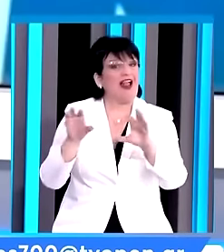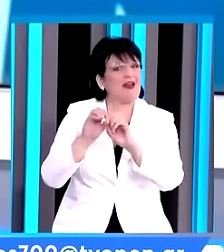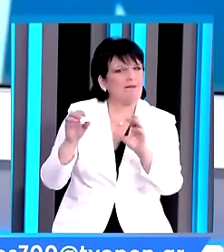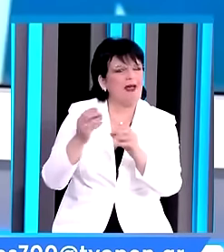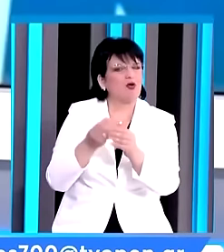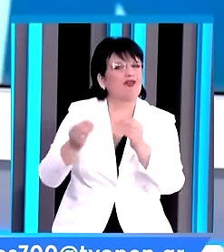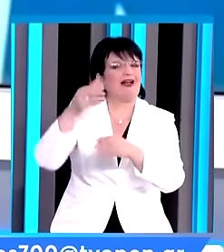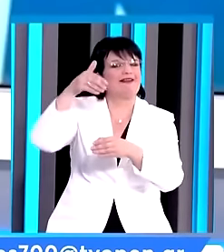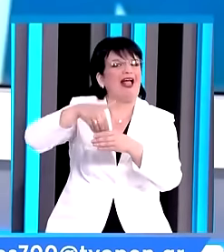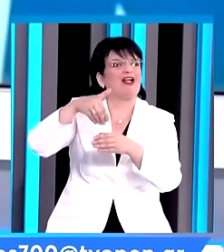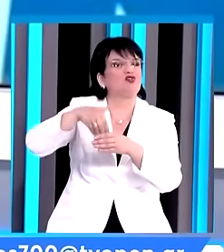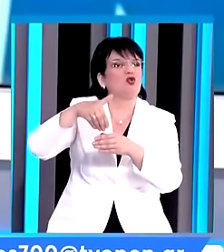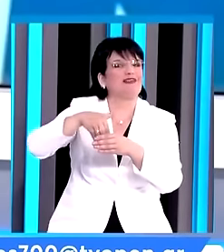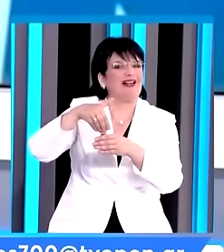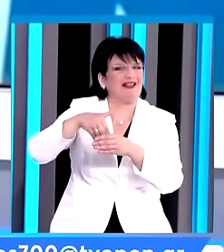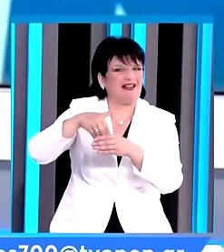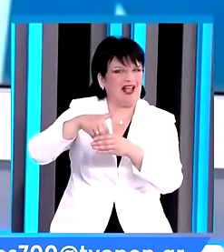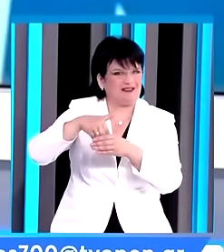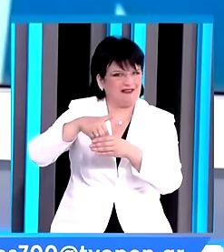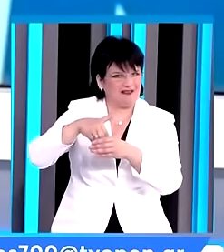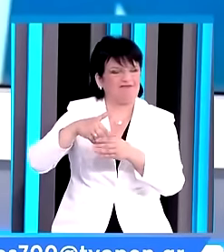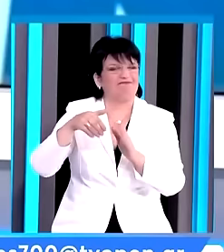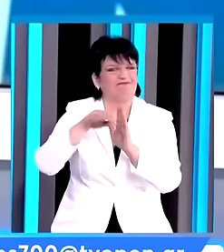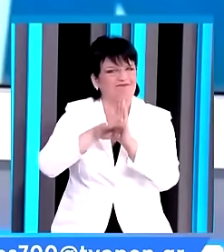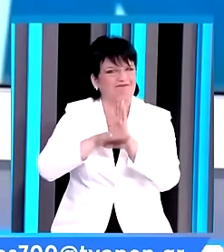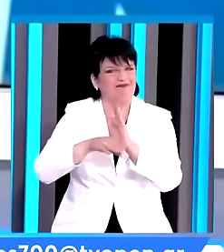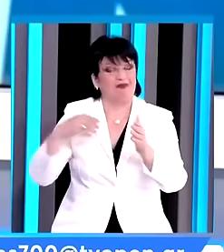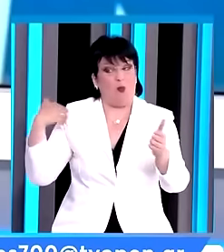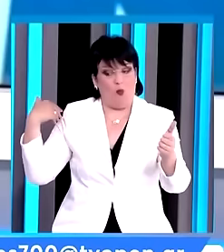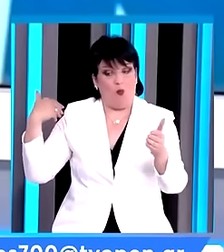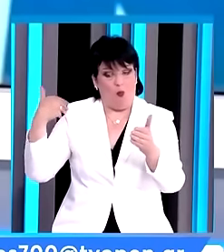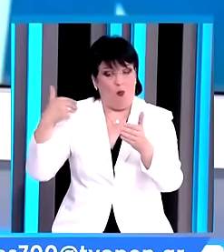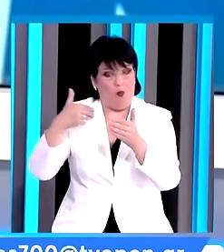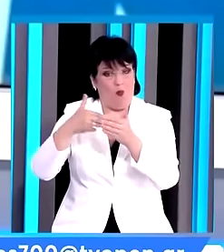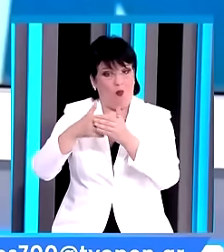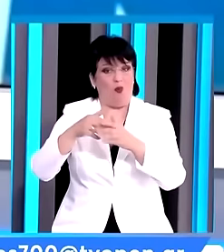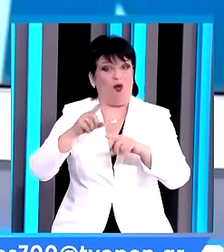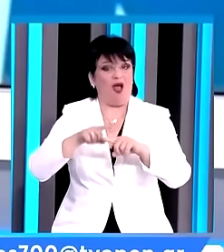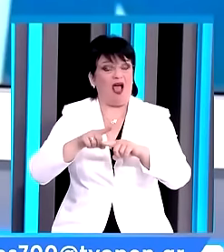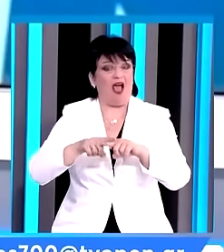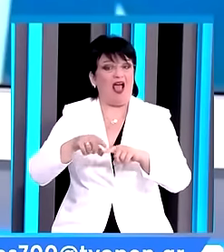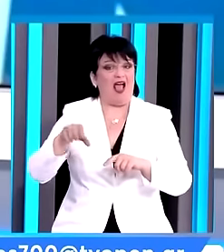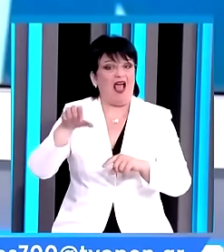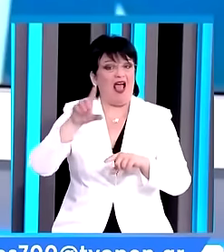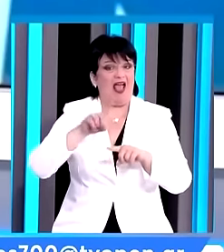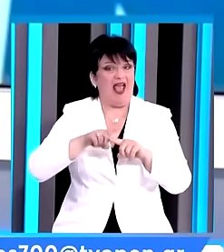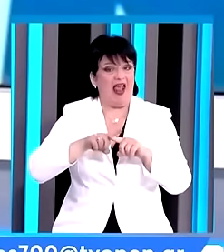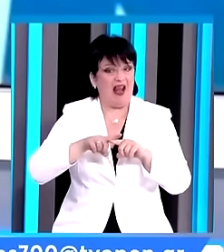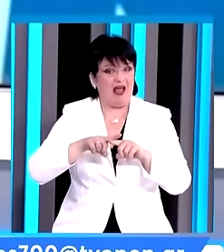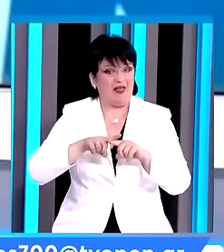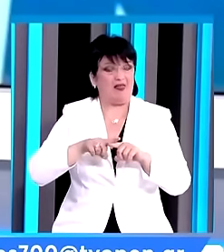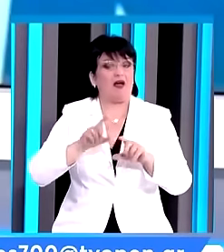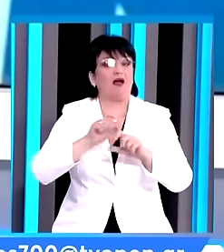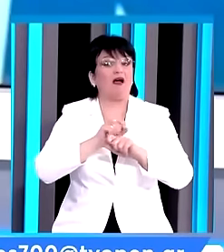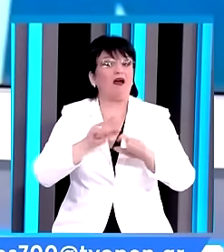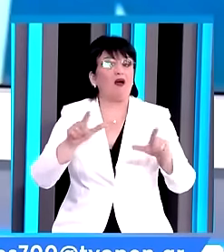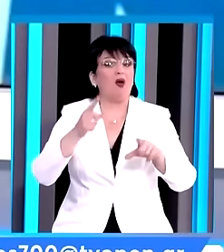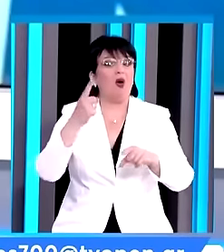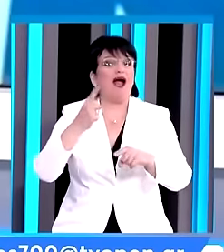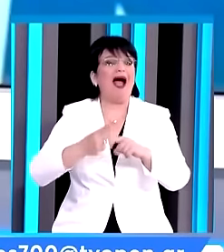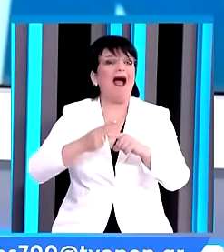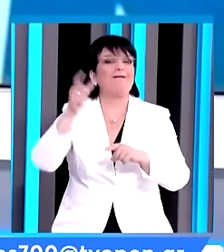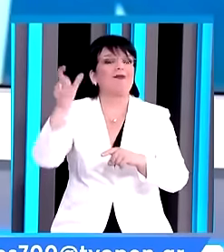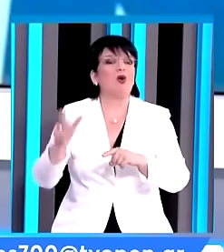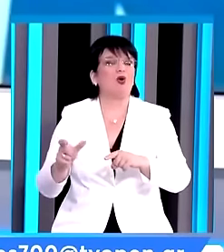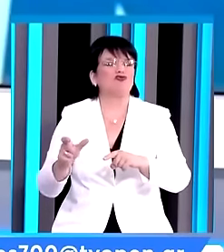τις ιστορικές ιδιαιτερότητες αυτού του διαχρονικού προβλήματος που είχαμε με το βόρειο γείτονά μας και να μην είναι τόσο απλοϊκός